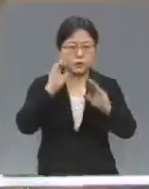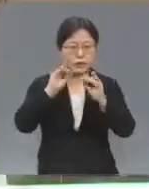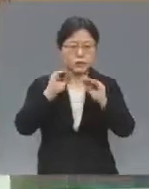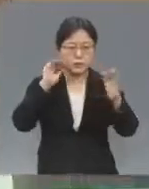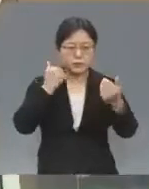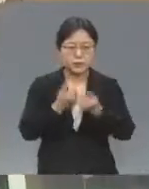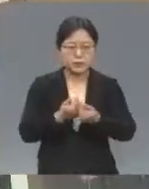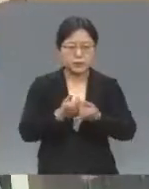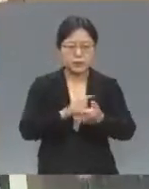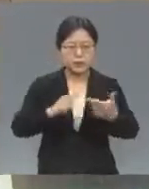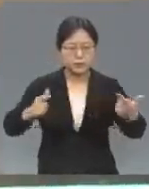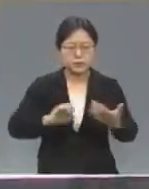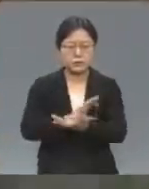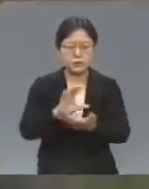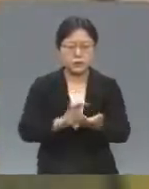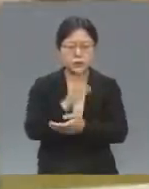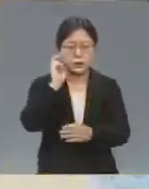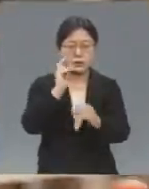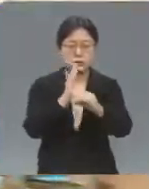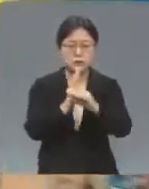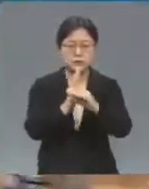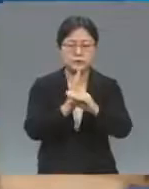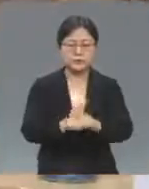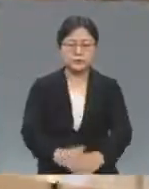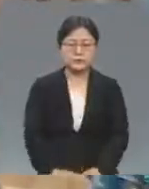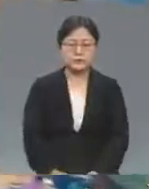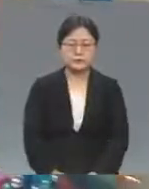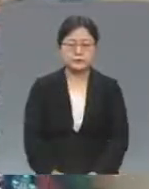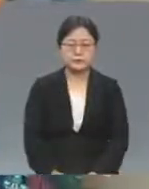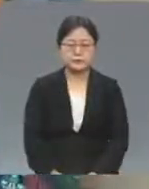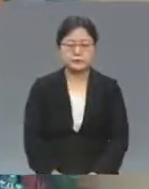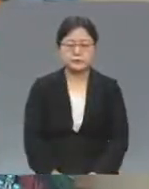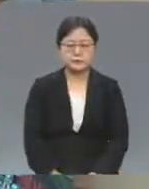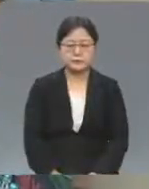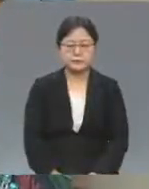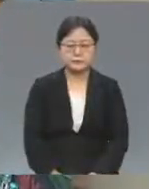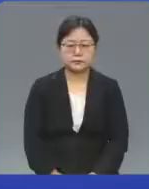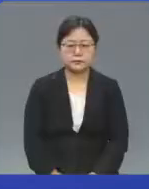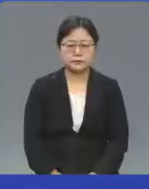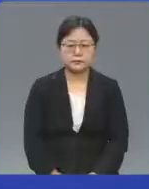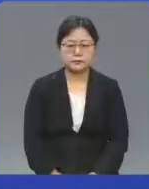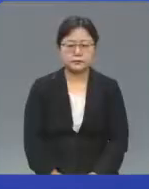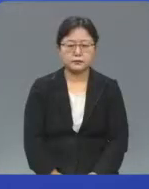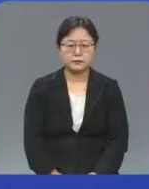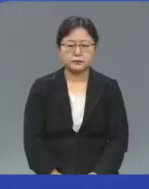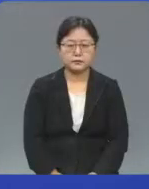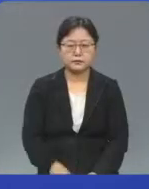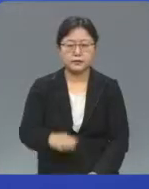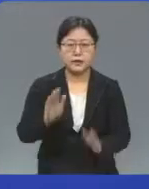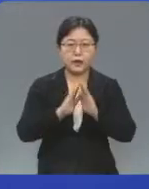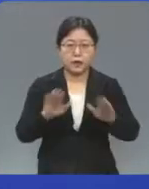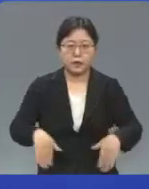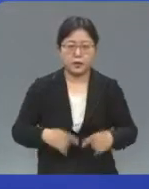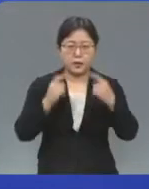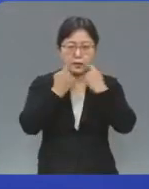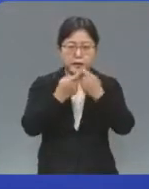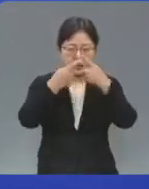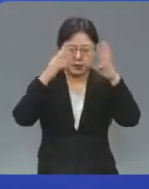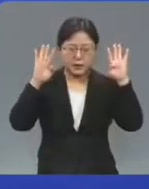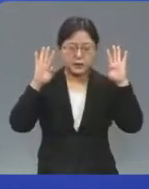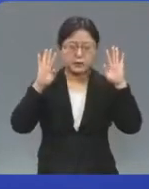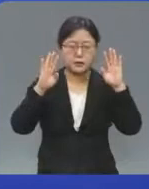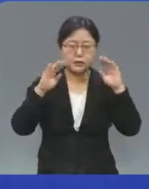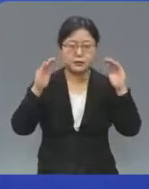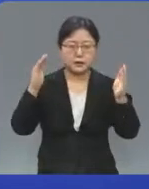진통이 예상됩니다 kbs 뉴스 이송 각 입니다 전남의 한 사립대학교 에서